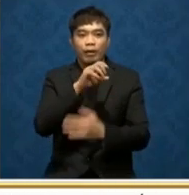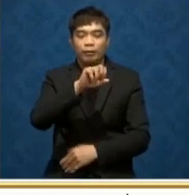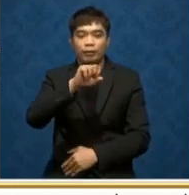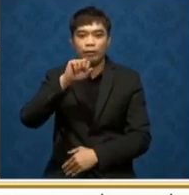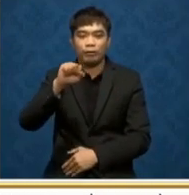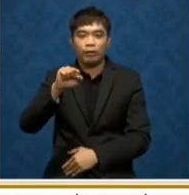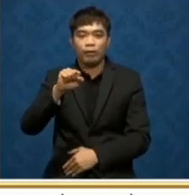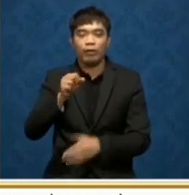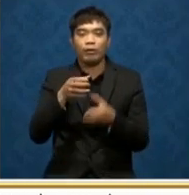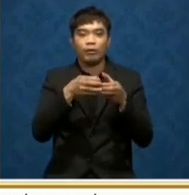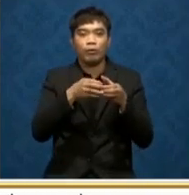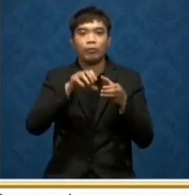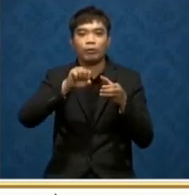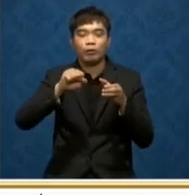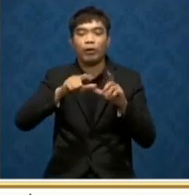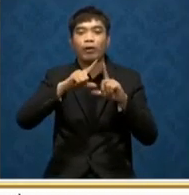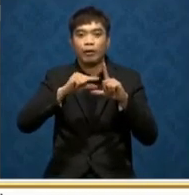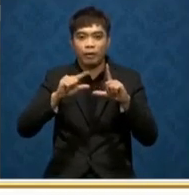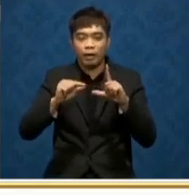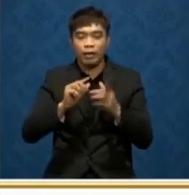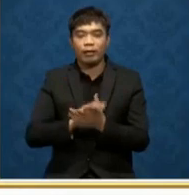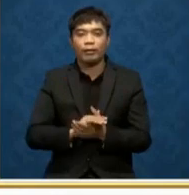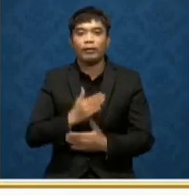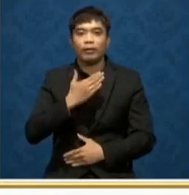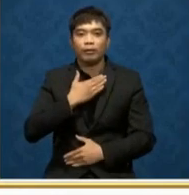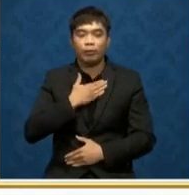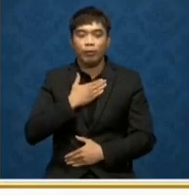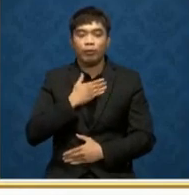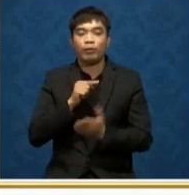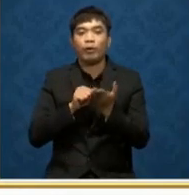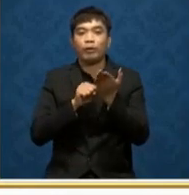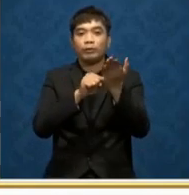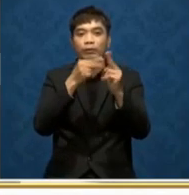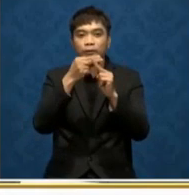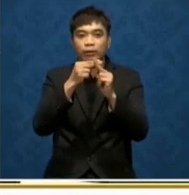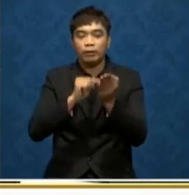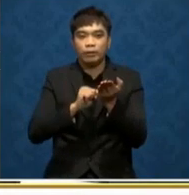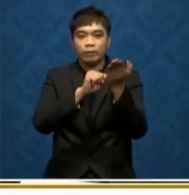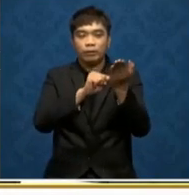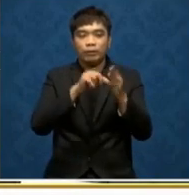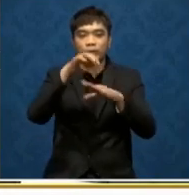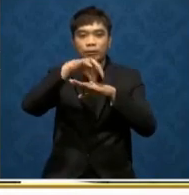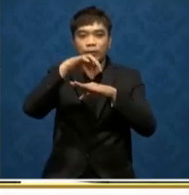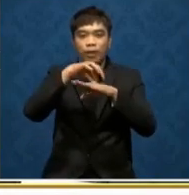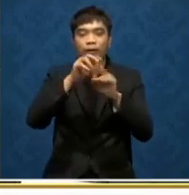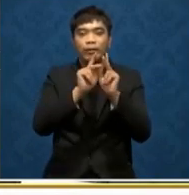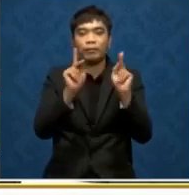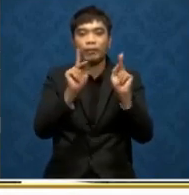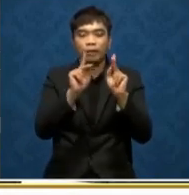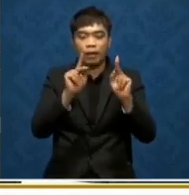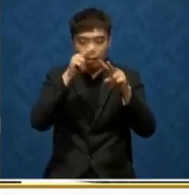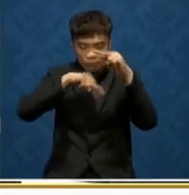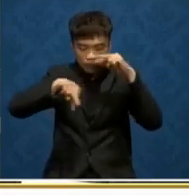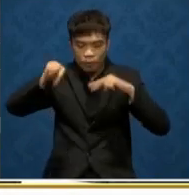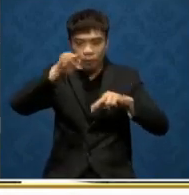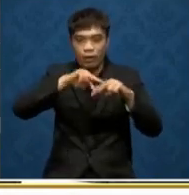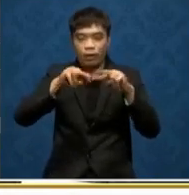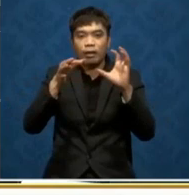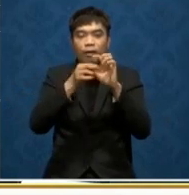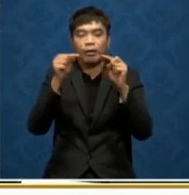ายชื่อพรรคก้าวไกลผมขอเสนอรายชื่อผู้ดำรงตำแหน่งกรรมาธิการวิสามัญพิจารณายติภัย